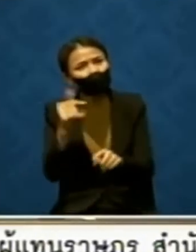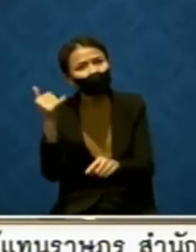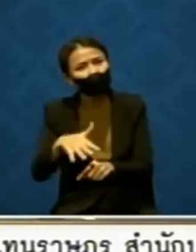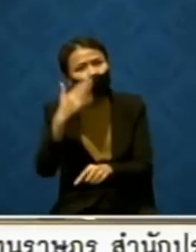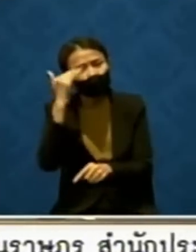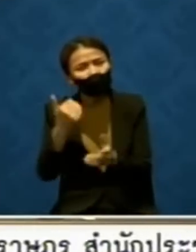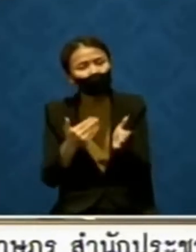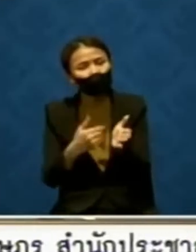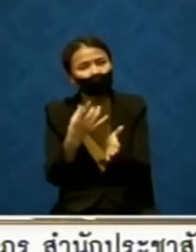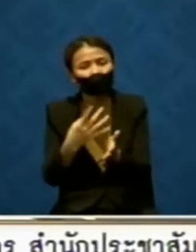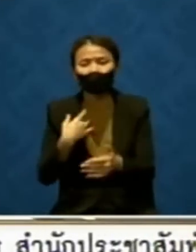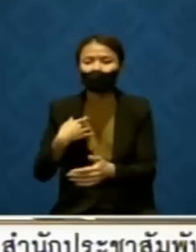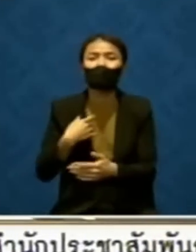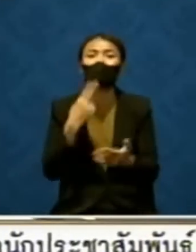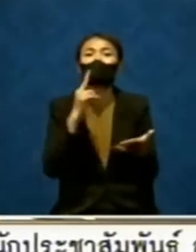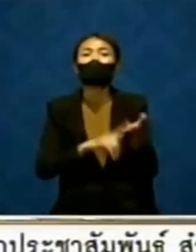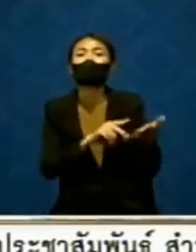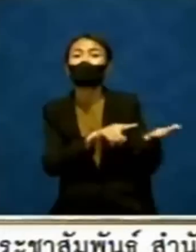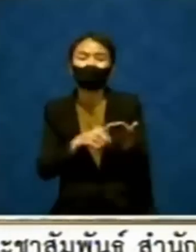เท้แ้งมาติพทกิสำคัญนะครั